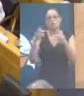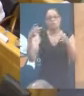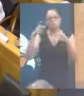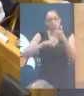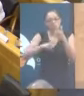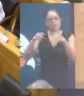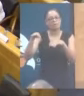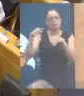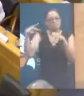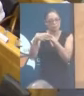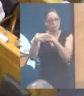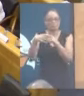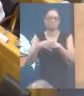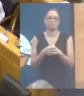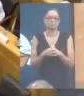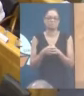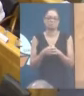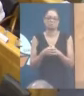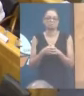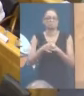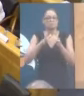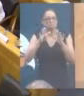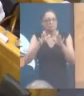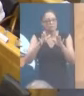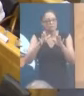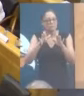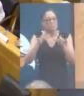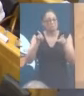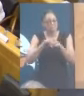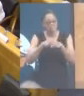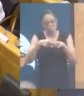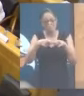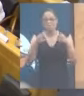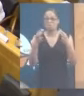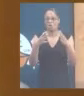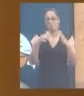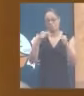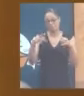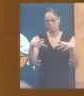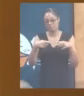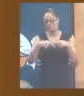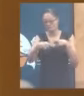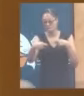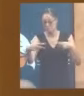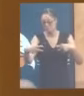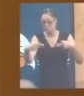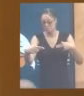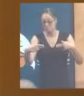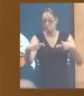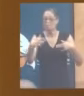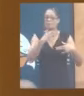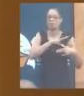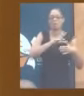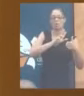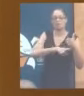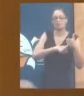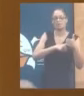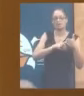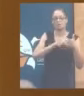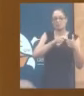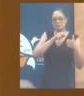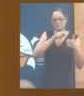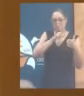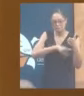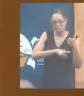contrat. Je rappelle que nous sommes toujours dans le même délai parce que son contrat a été signé, d'après les informations que